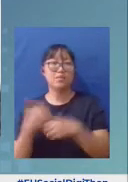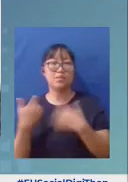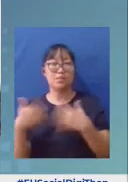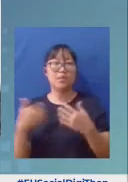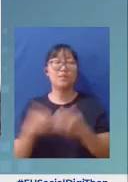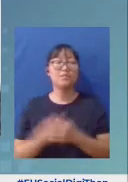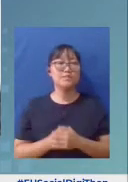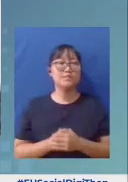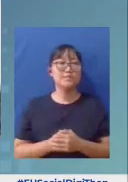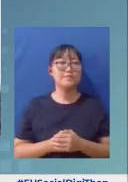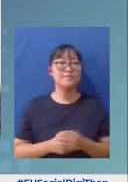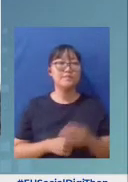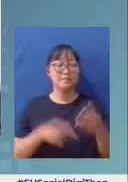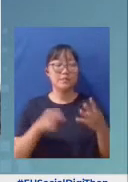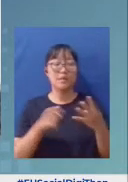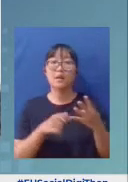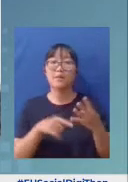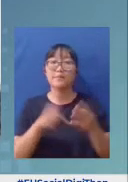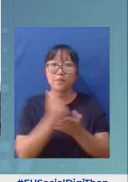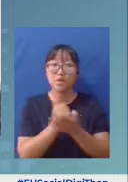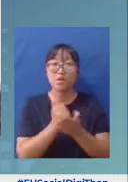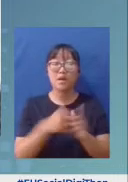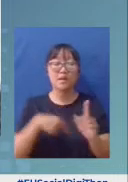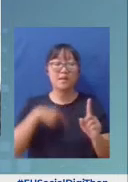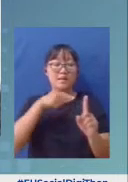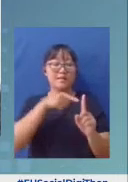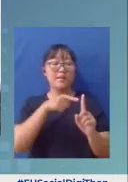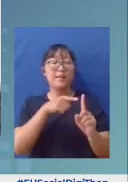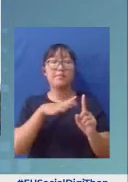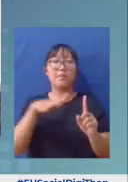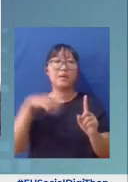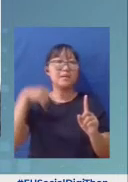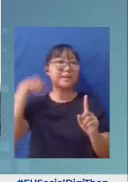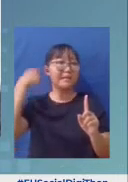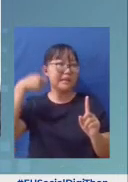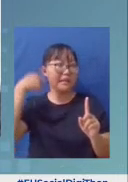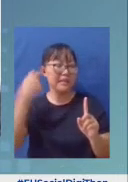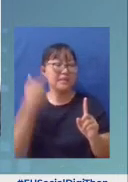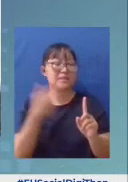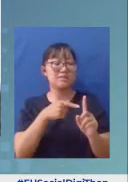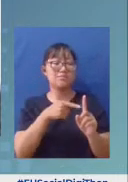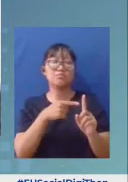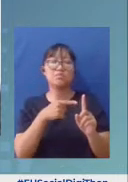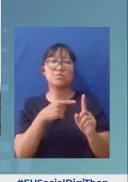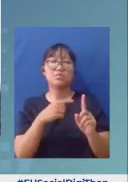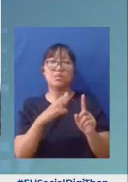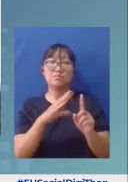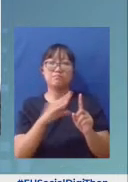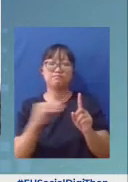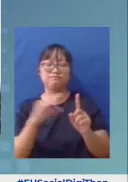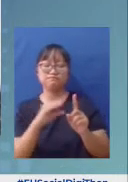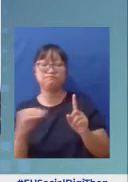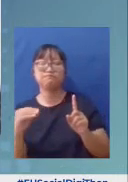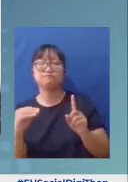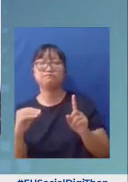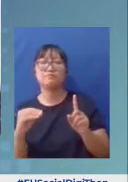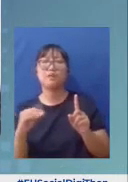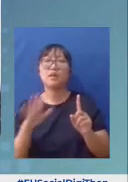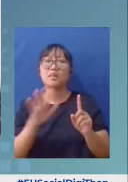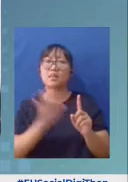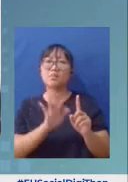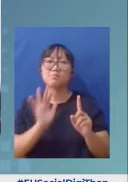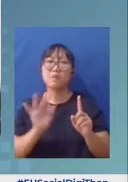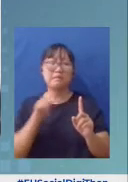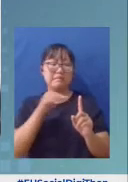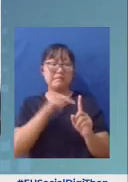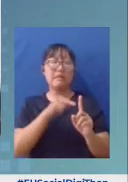public figure menjadi contoh terlebih dahulu. Betul ya, Bu ya? Tetapi pada kenyataannya sekarang, banyak public figur yang rajin melakukan